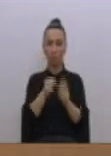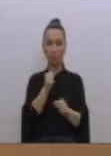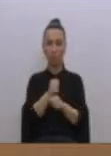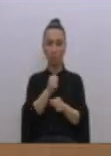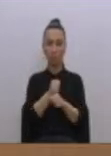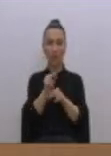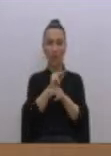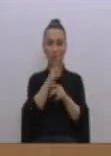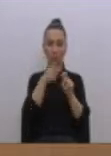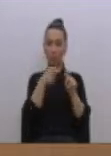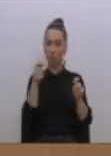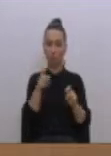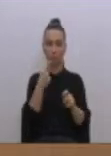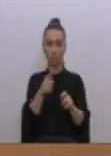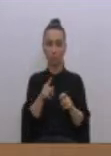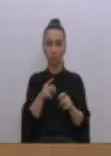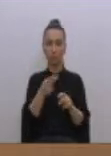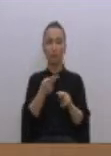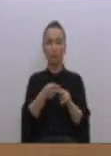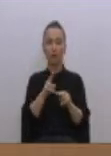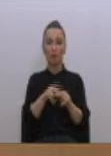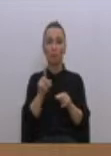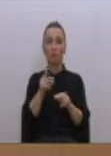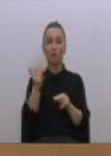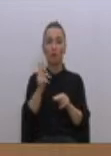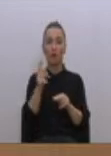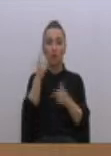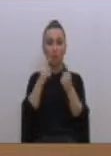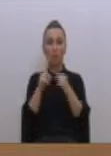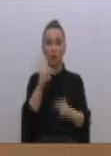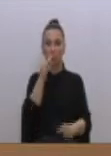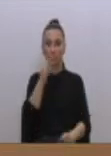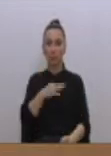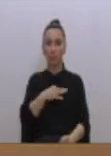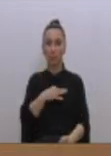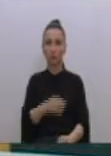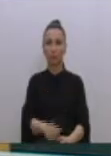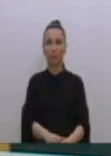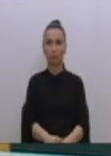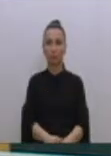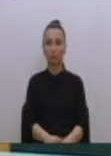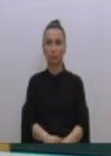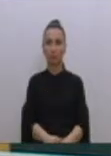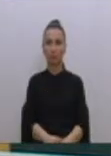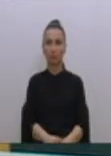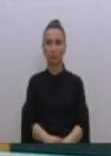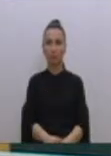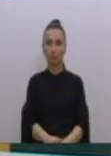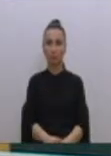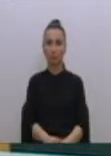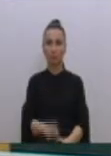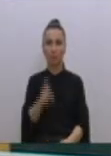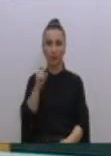გაჭიანურებულ პროცესს. თუ გაქვთ ამაზე რაიმე ინფორმაცია, რა შეგიძლიათ რომ გითხრათ? ხადია დეკანოიძე.